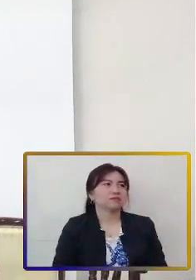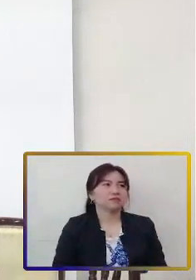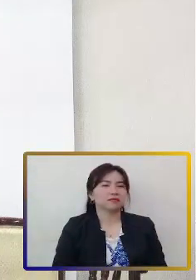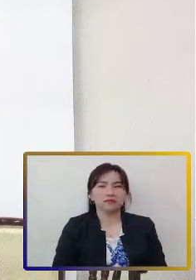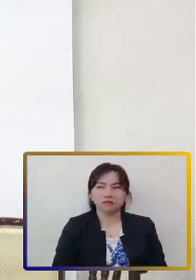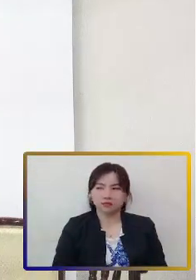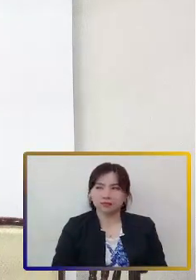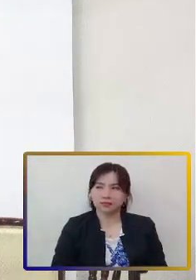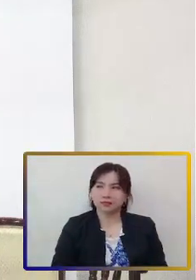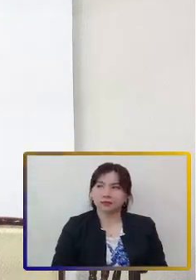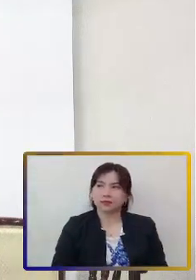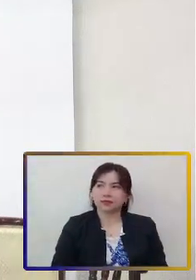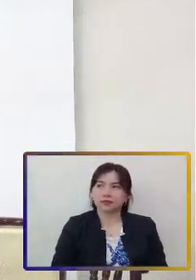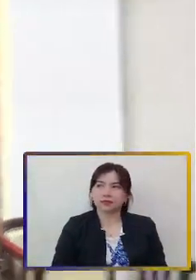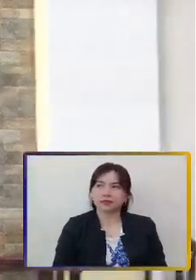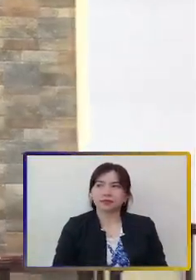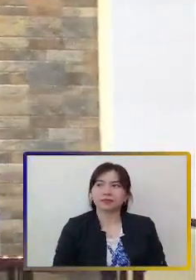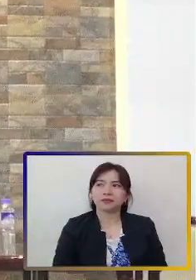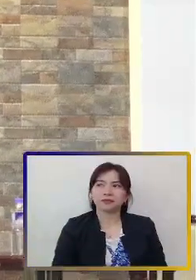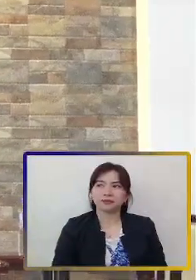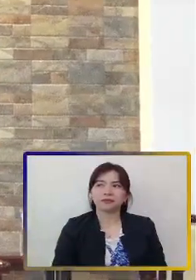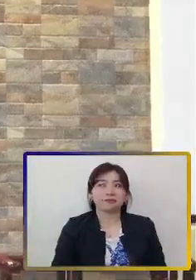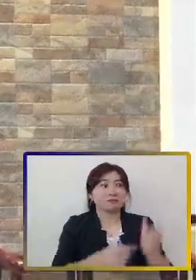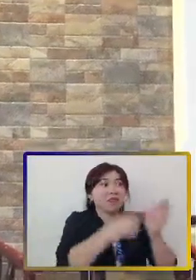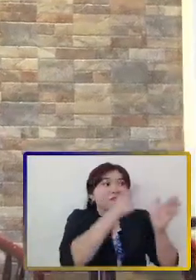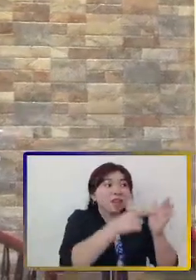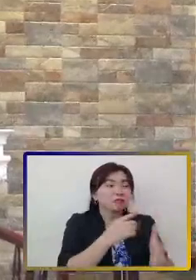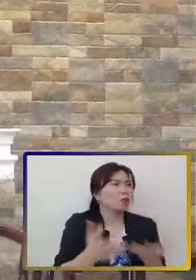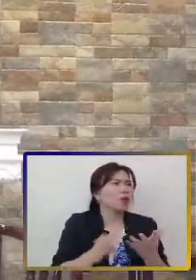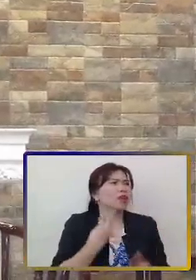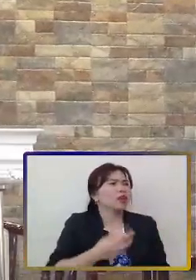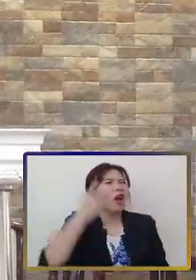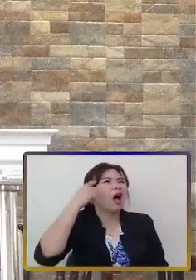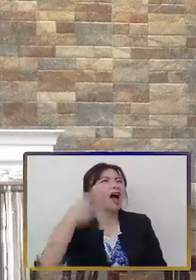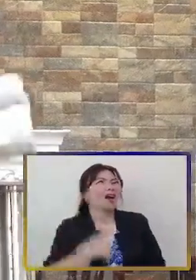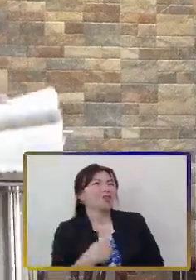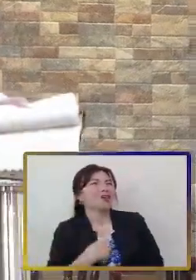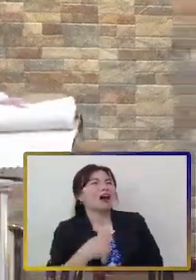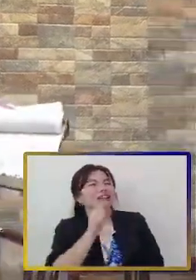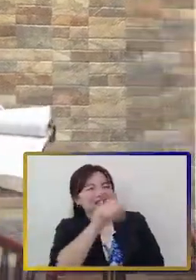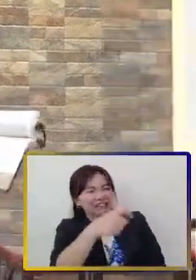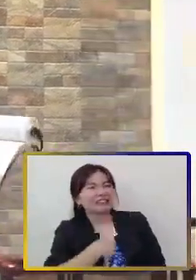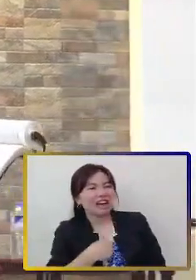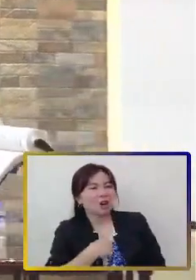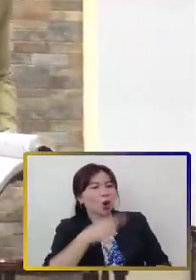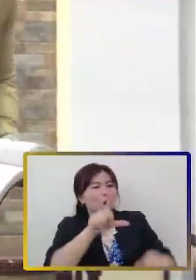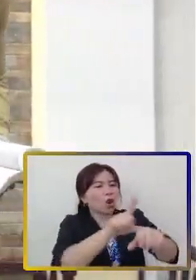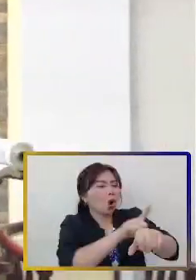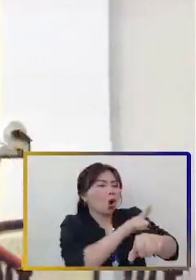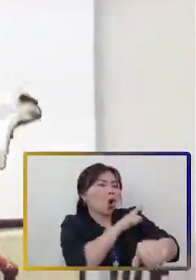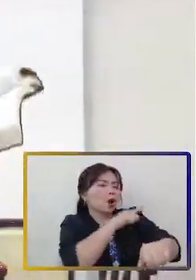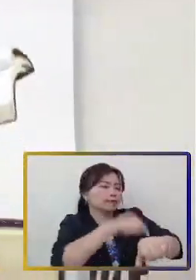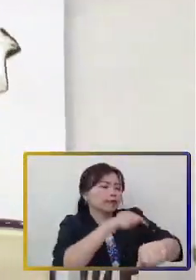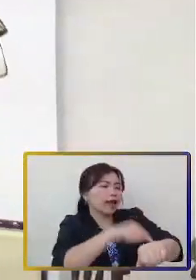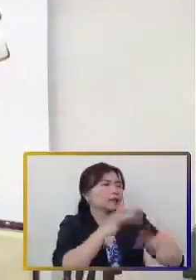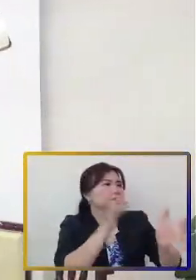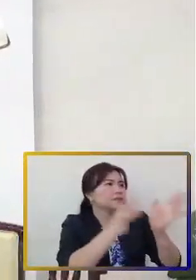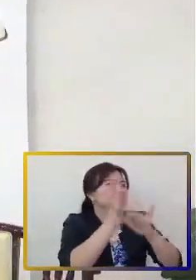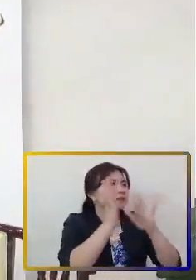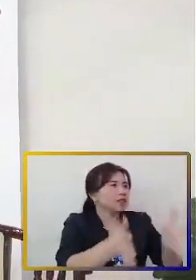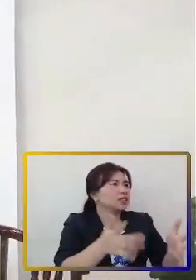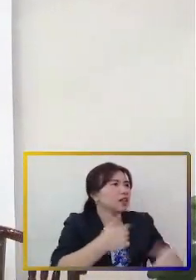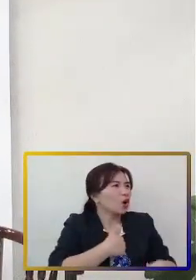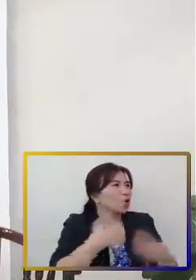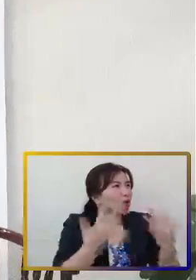malacay yung pagpapaniwala natin matagal na akong Kristiyano Alam ko na yung mga bagay na yan yes yes yes kilala mo na He is the truth Okay punta tayo sa